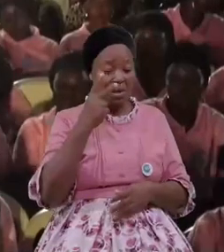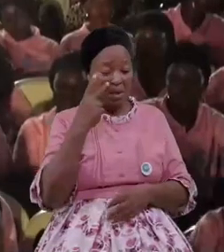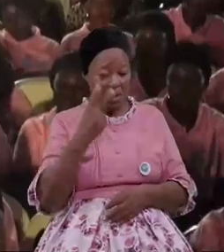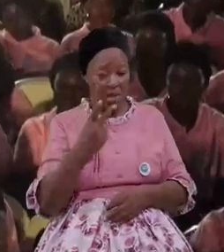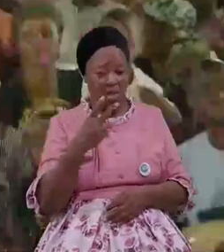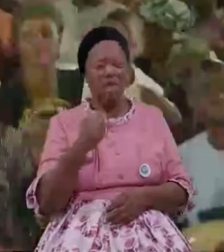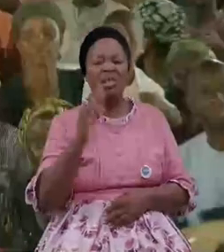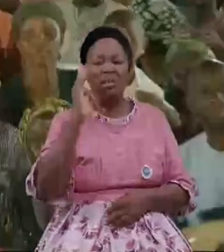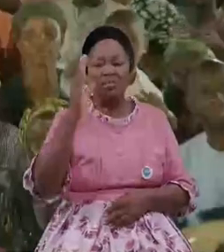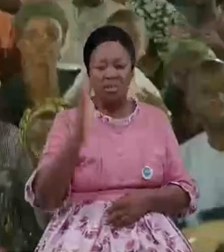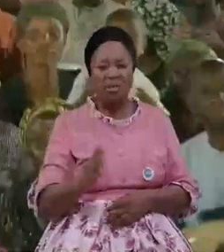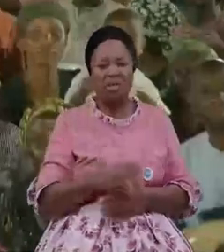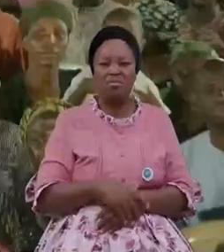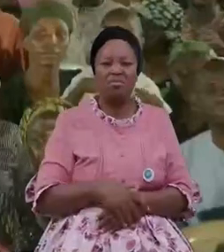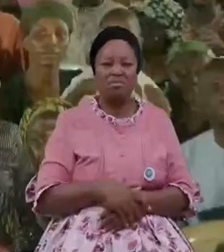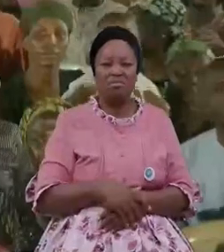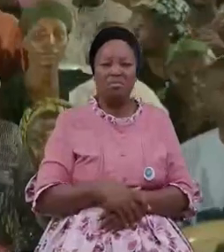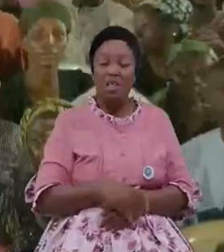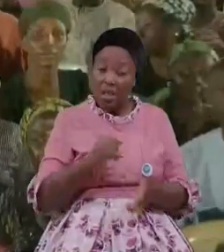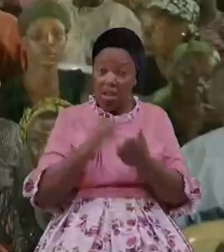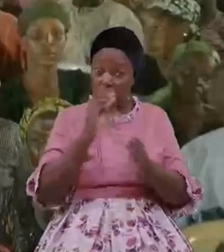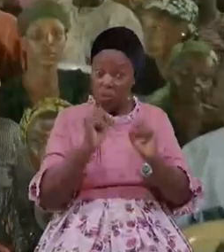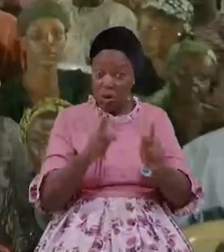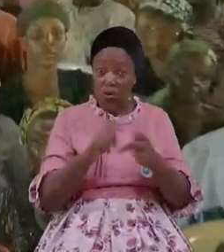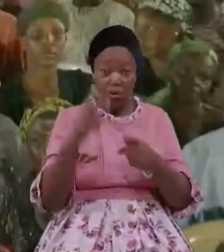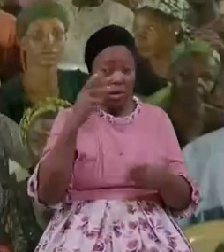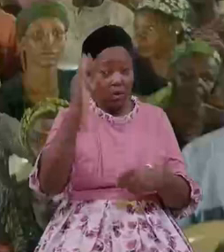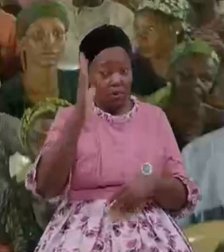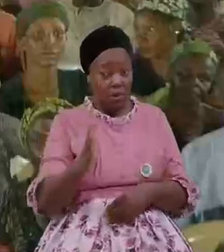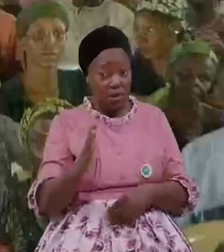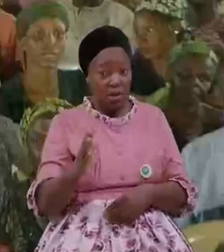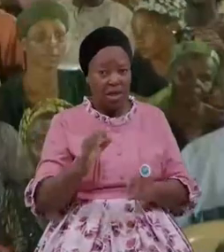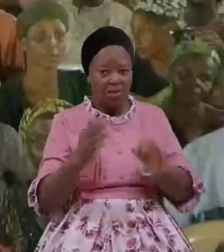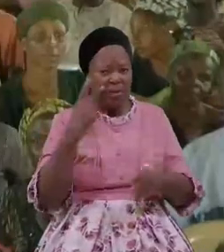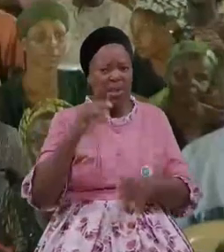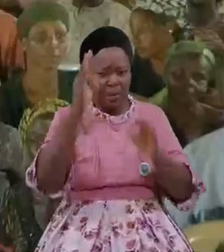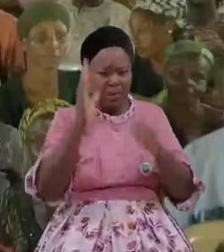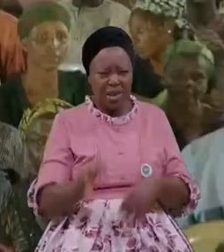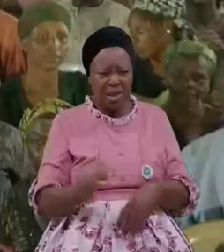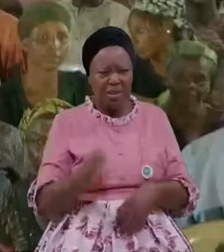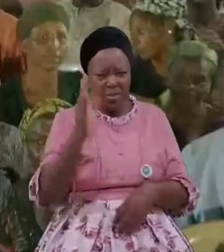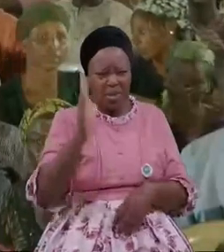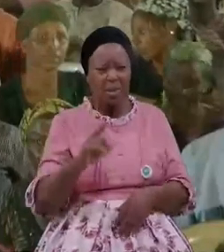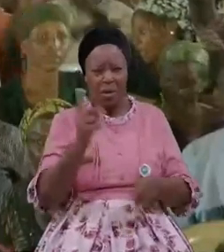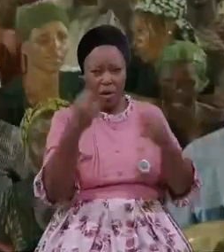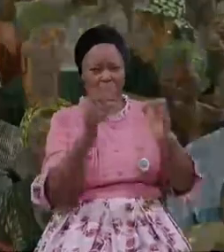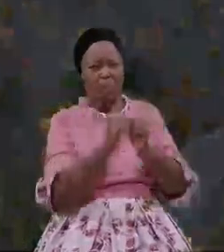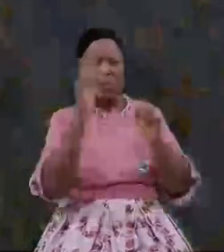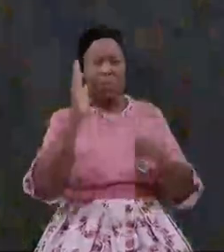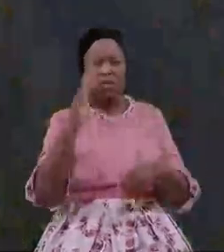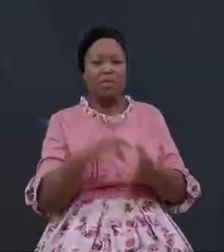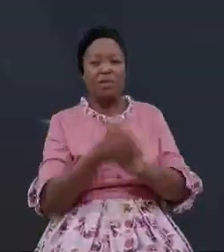le prédicateur c'est bon de voir le prédicateur si tu vois le le prédicateur tu viendras avec ton